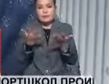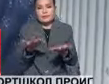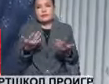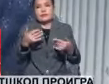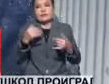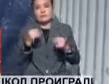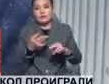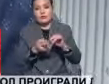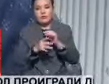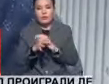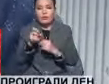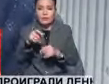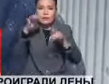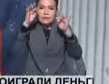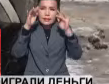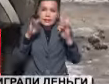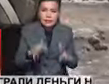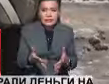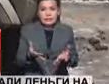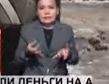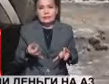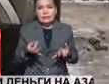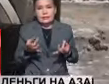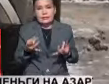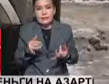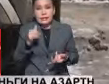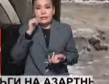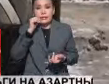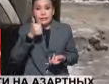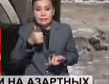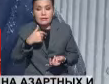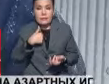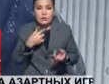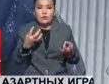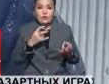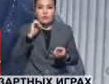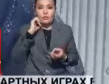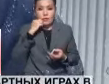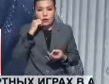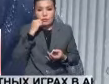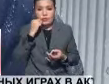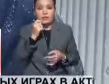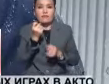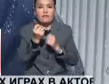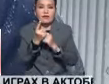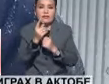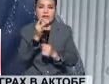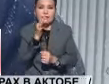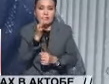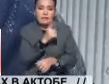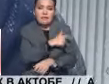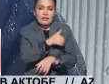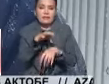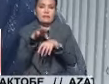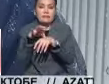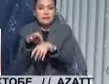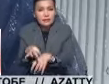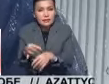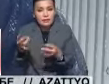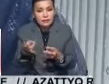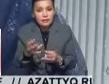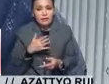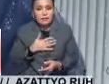Видите, снежок идет и сыро. А завтра мне надо бабушку в 11 часов везти в больницу. А